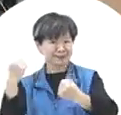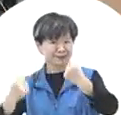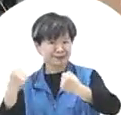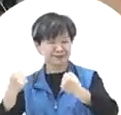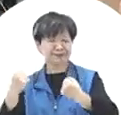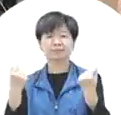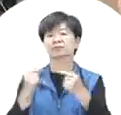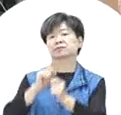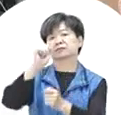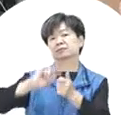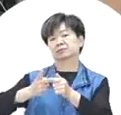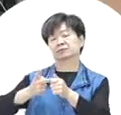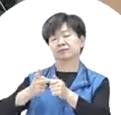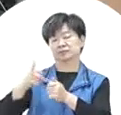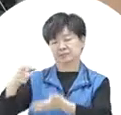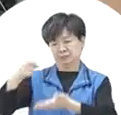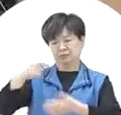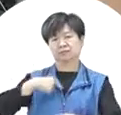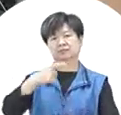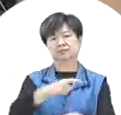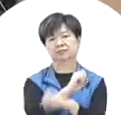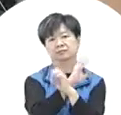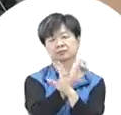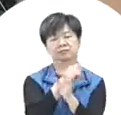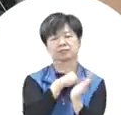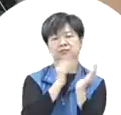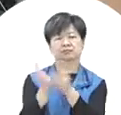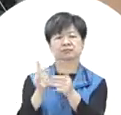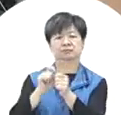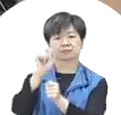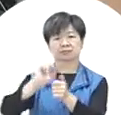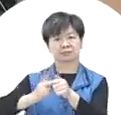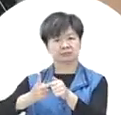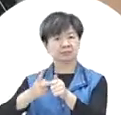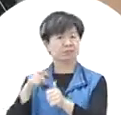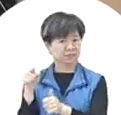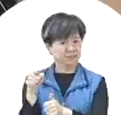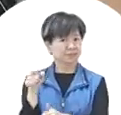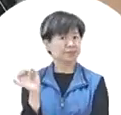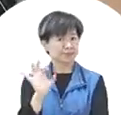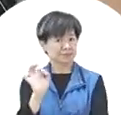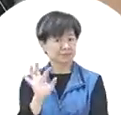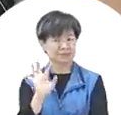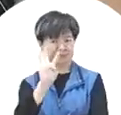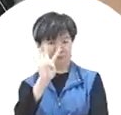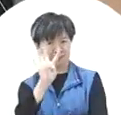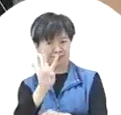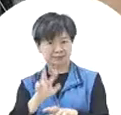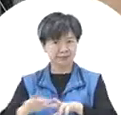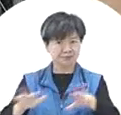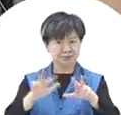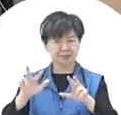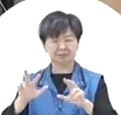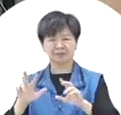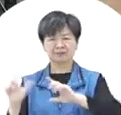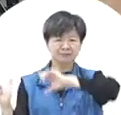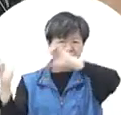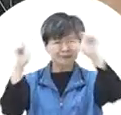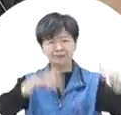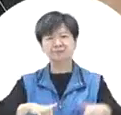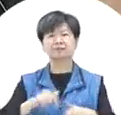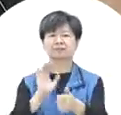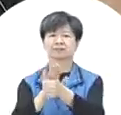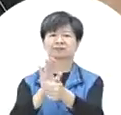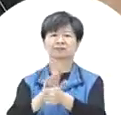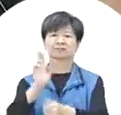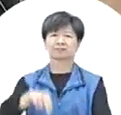永和，他刚讲我的瑞芳，我要讲他的永和，他的永和哦，免费四条线，最在可以勾干嘛呢？ 各